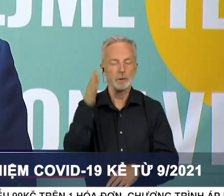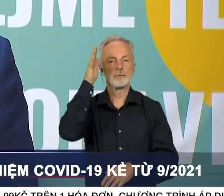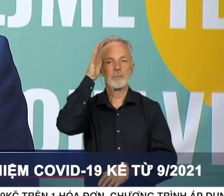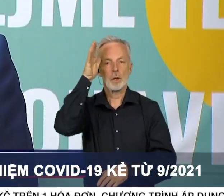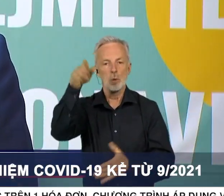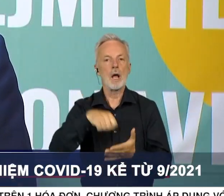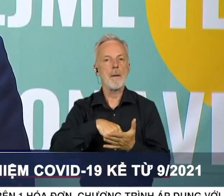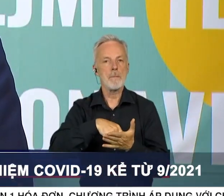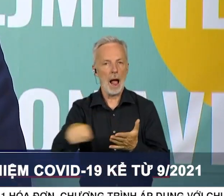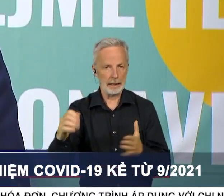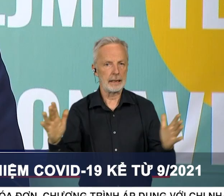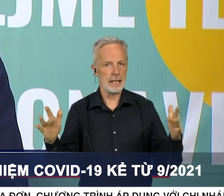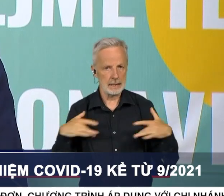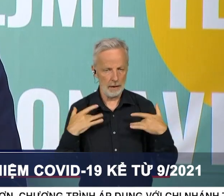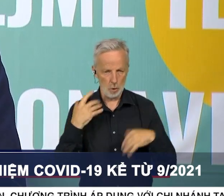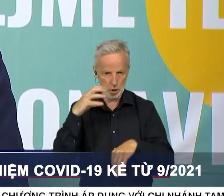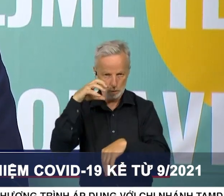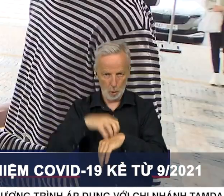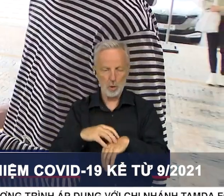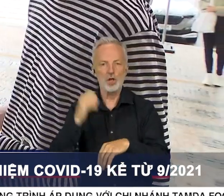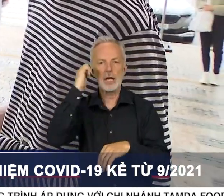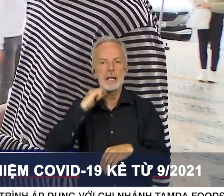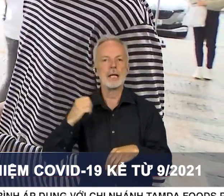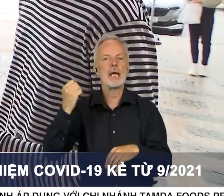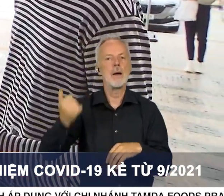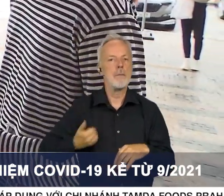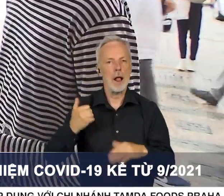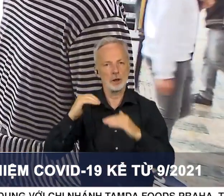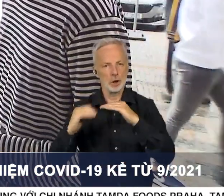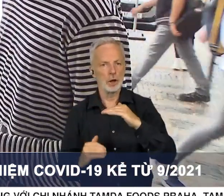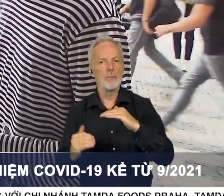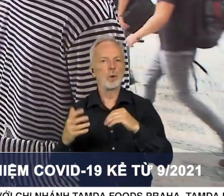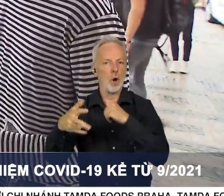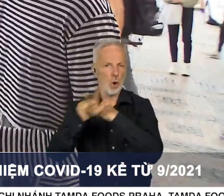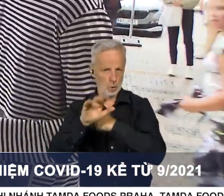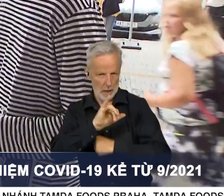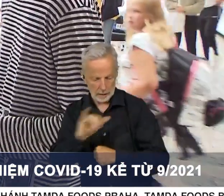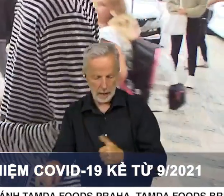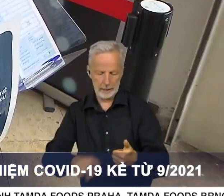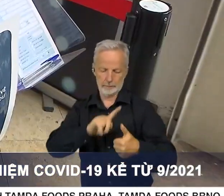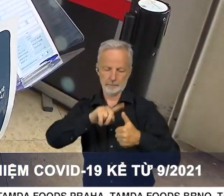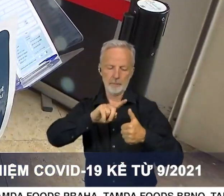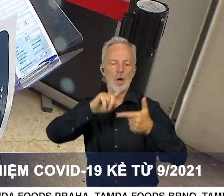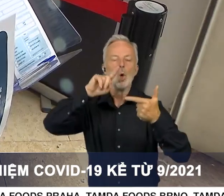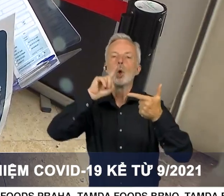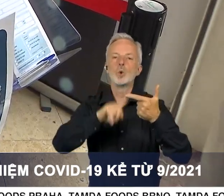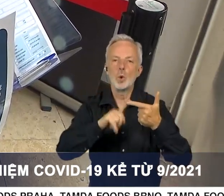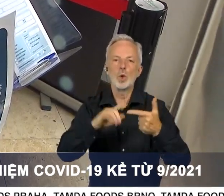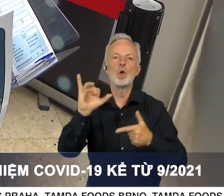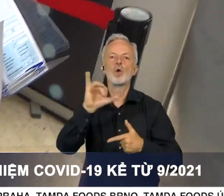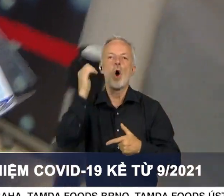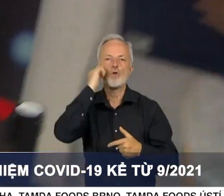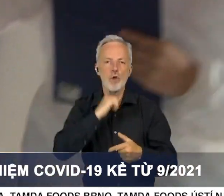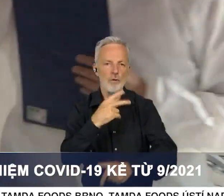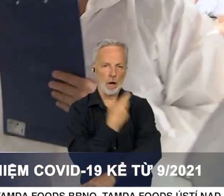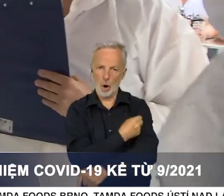như tại các sự kiện đại chúng và nơi công cộng, khu vực yêu cầu. Bộ trưởng Bộ Y tế Adam Wojcik muốn quyết định việc tiêm liều thứ 3 vào cuối tháng